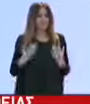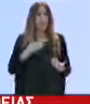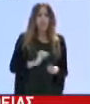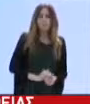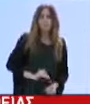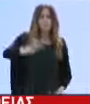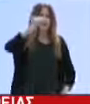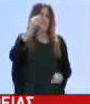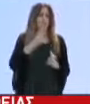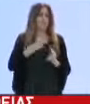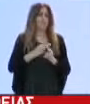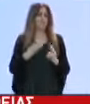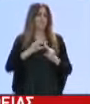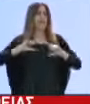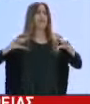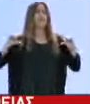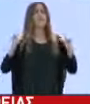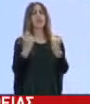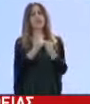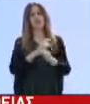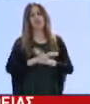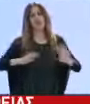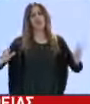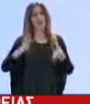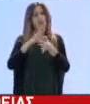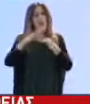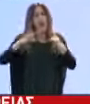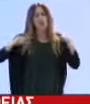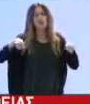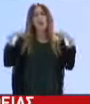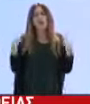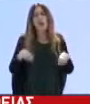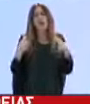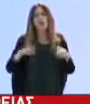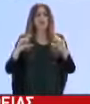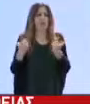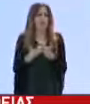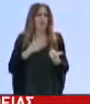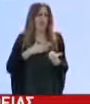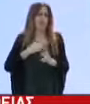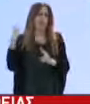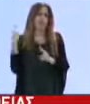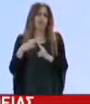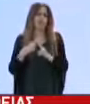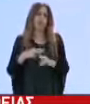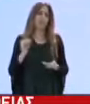οικογένεια που έχει γράψει τη δικιά της ιστορία στα πολιτικά δρόμενα αυτού του τόπου.